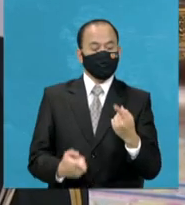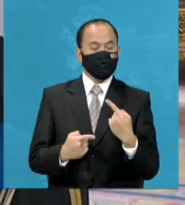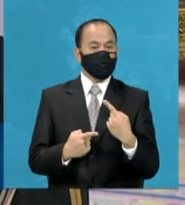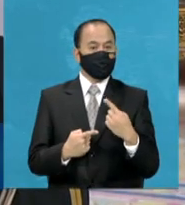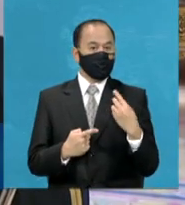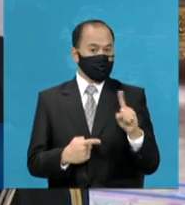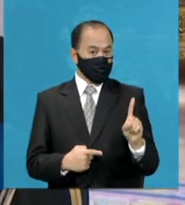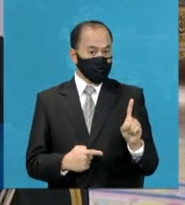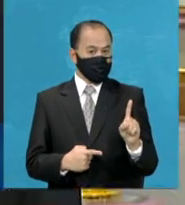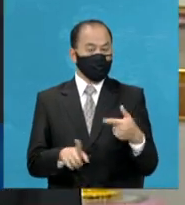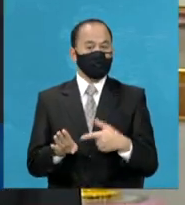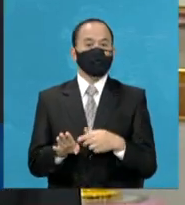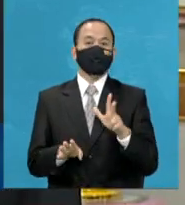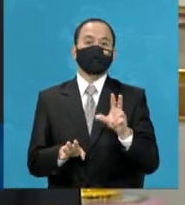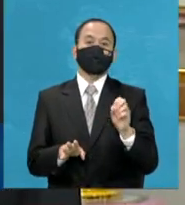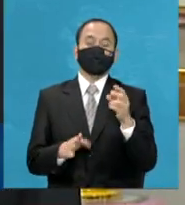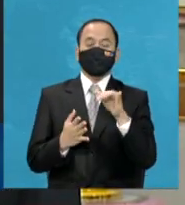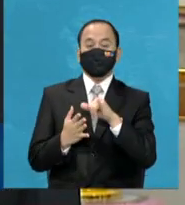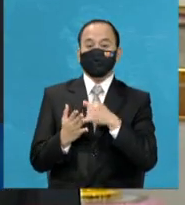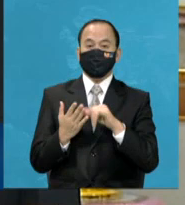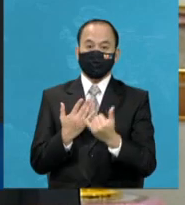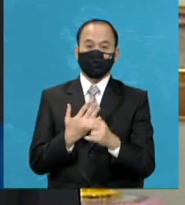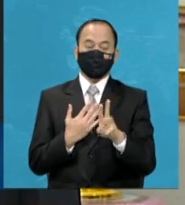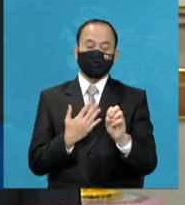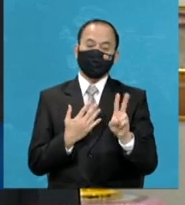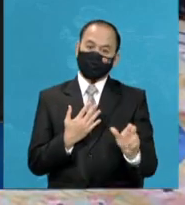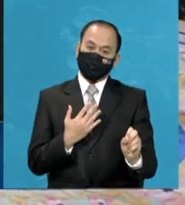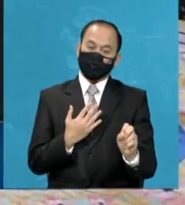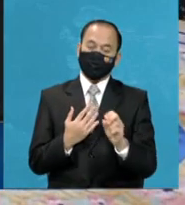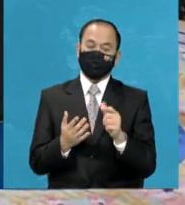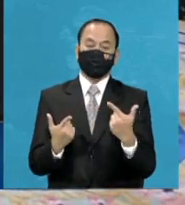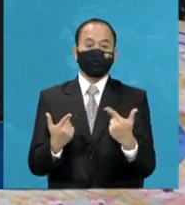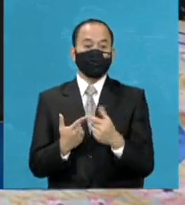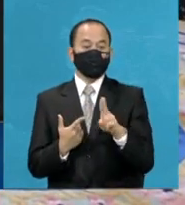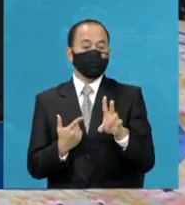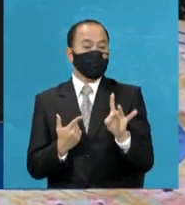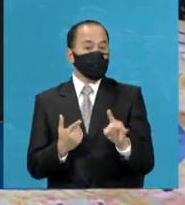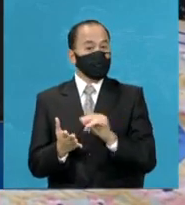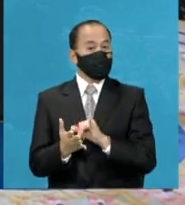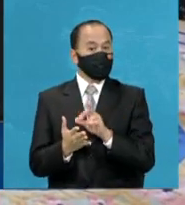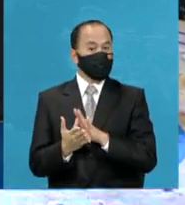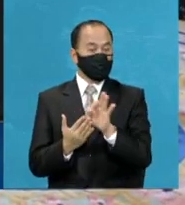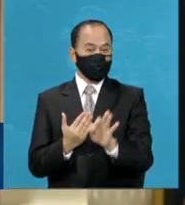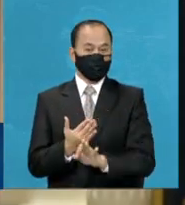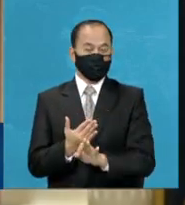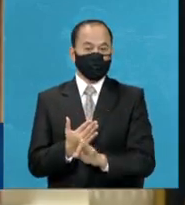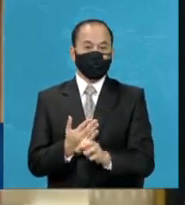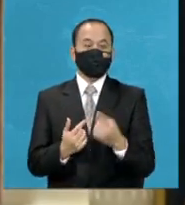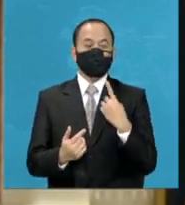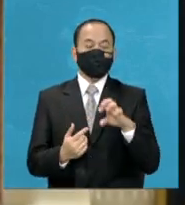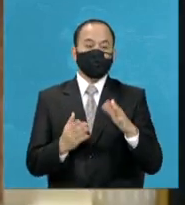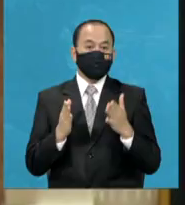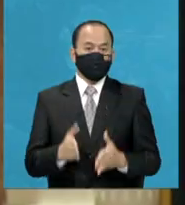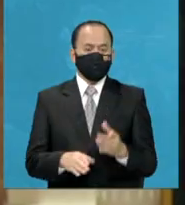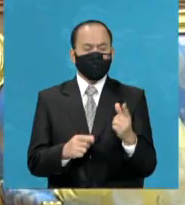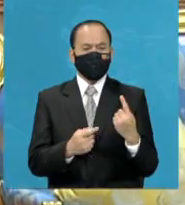bermula 30-07-2018 hingga 28 Feb 2012 mipro tahanan